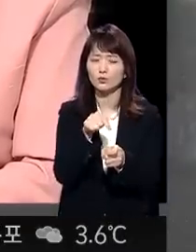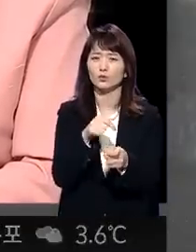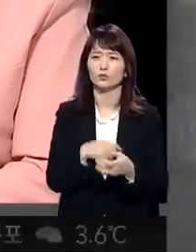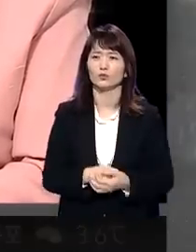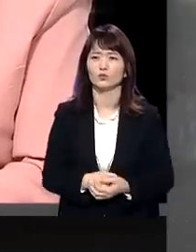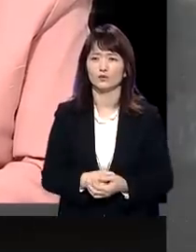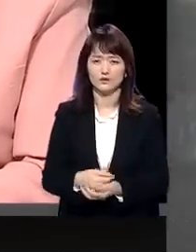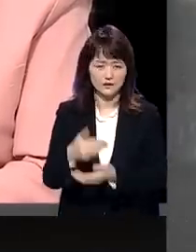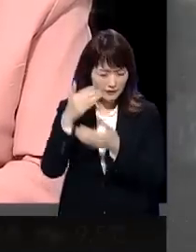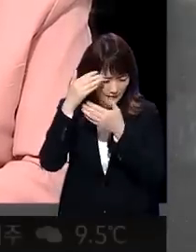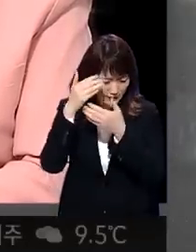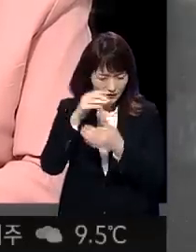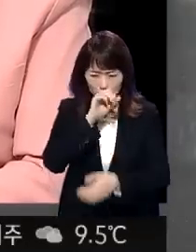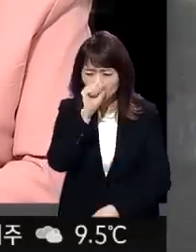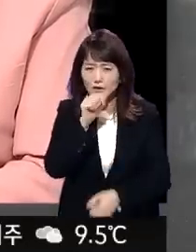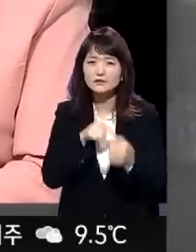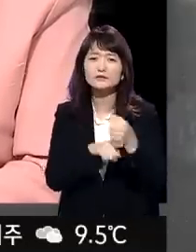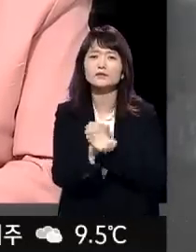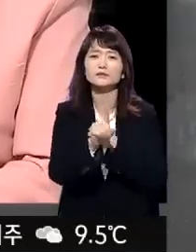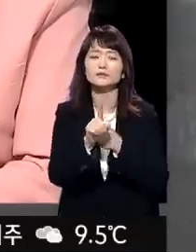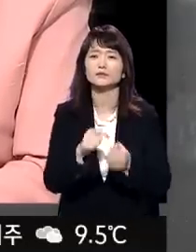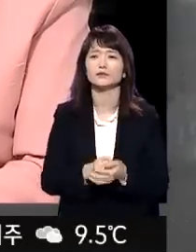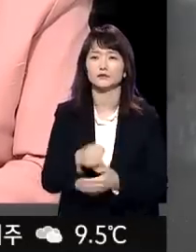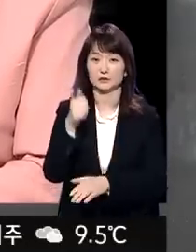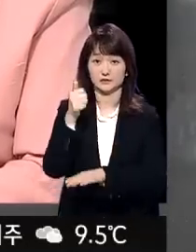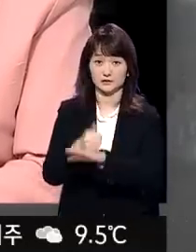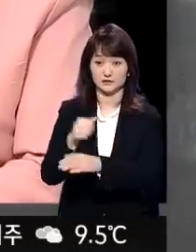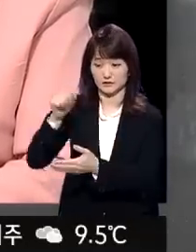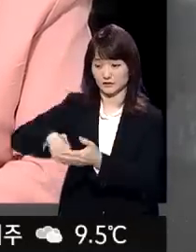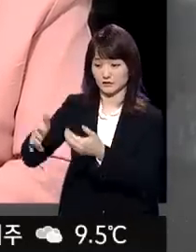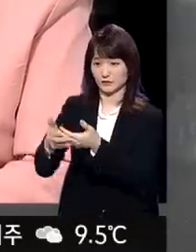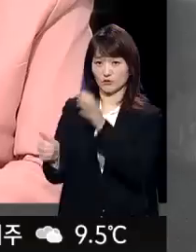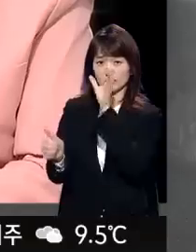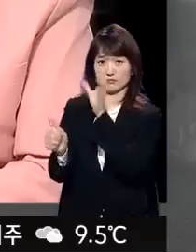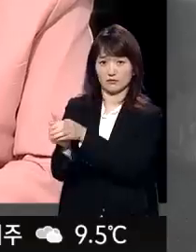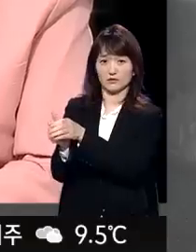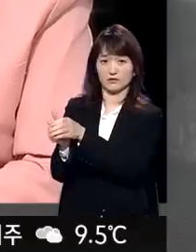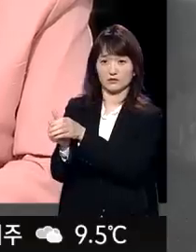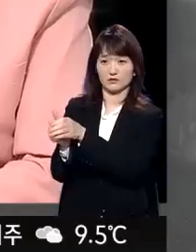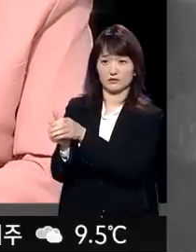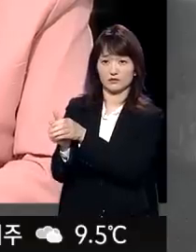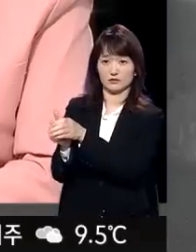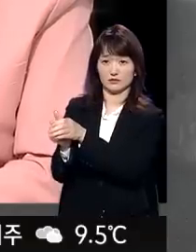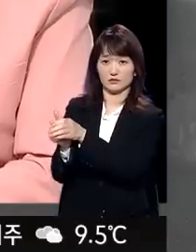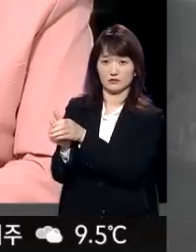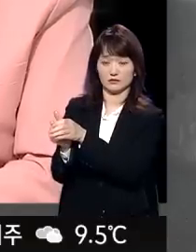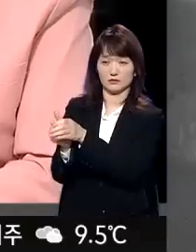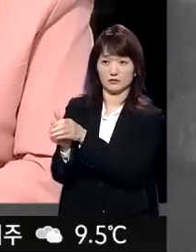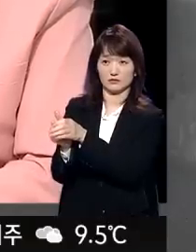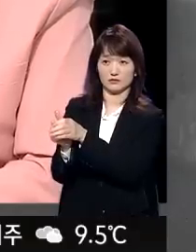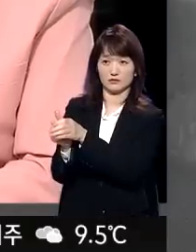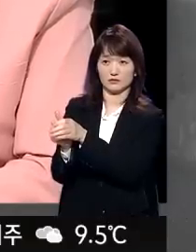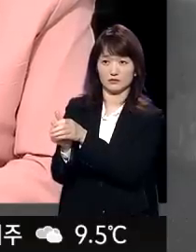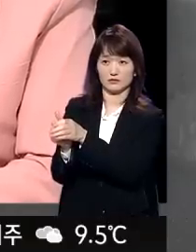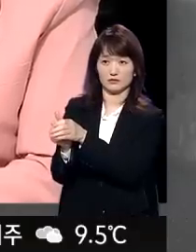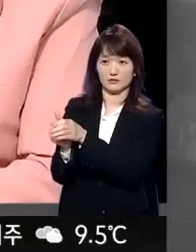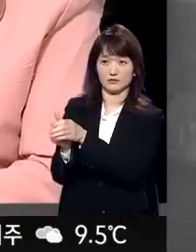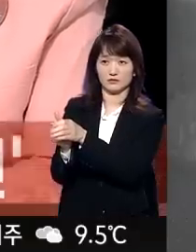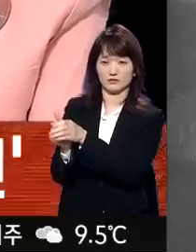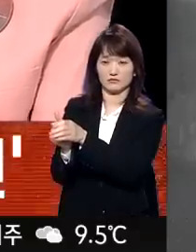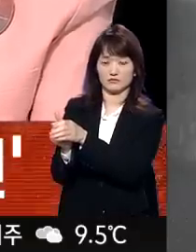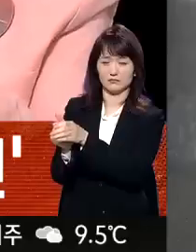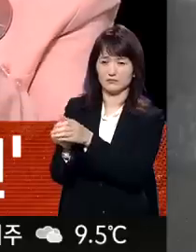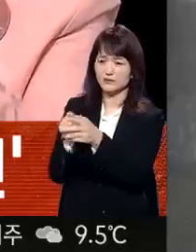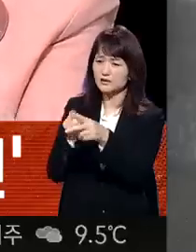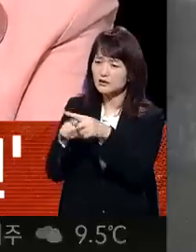이거에 열광하는 이유가 아니 결국 이렇게 재판부에 이렇게 맡겨놓으면 그렇죠. 이건 진짜 도저히 이건 납득할 수 없는